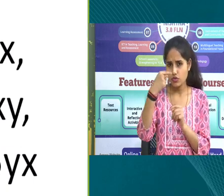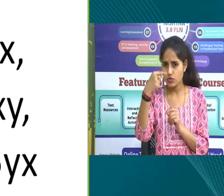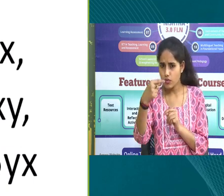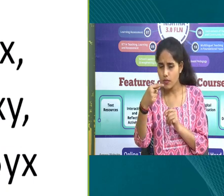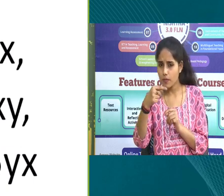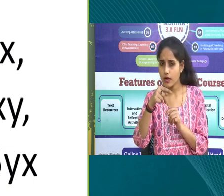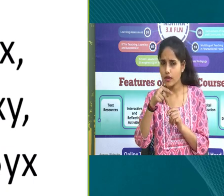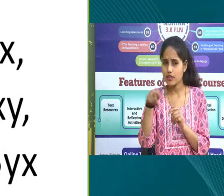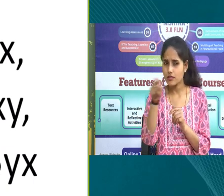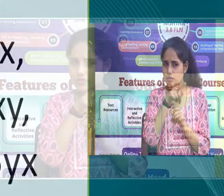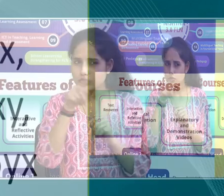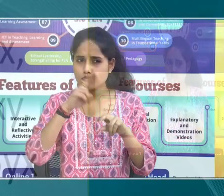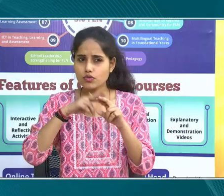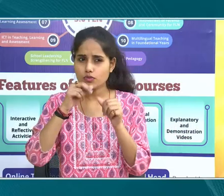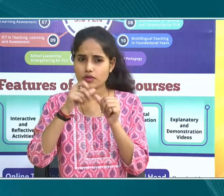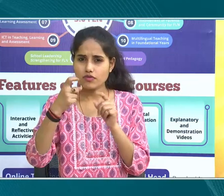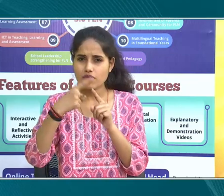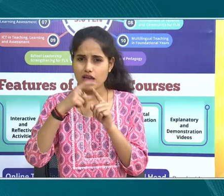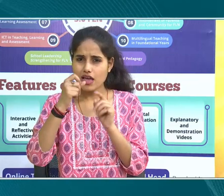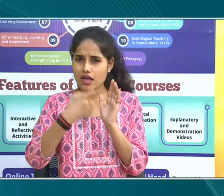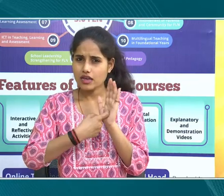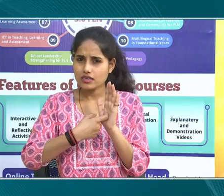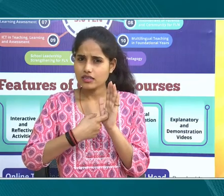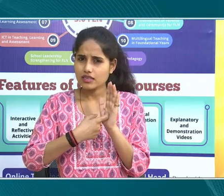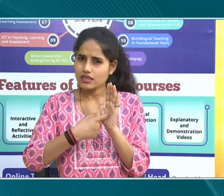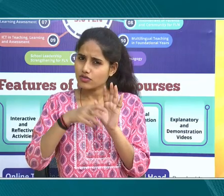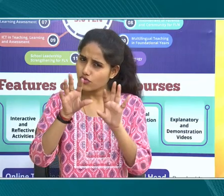उससे कोई फर्क नहीं पड़ेगा